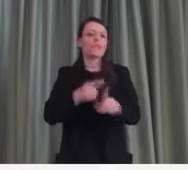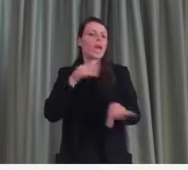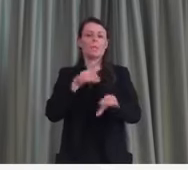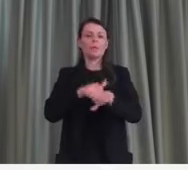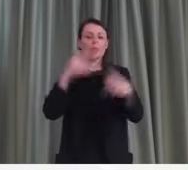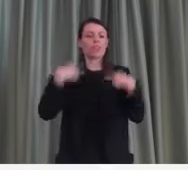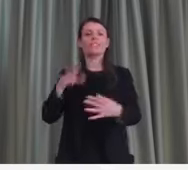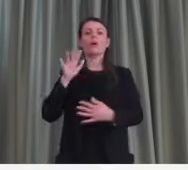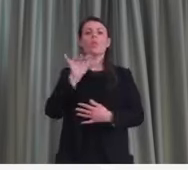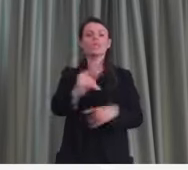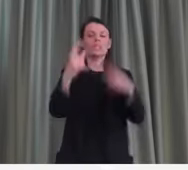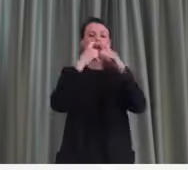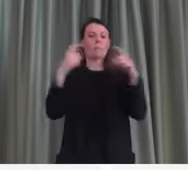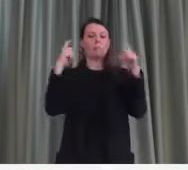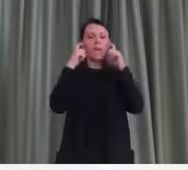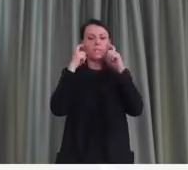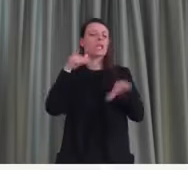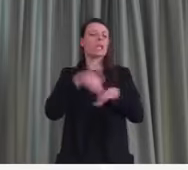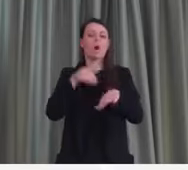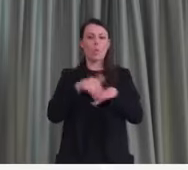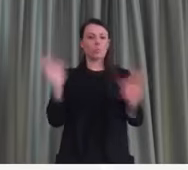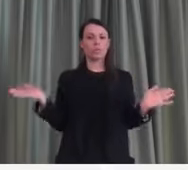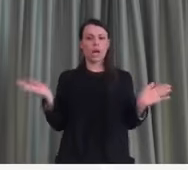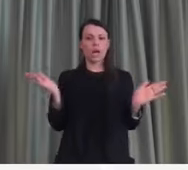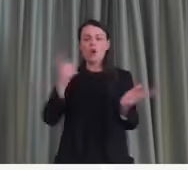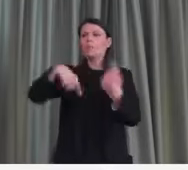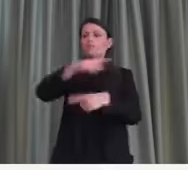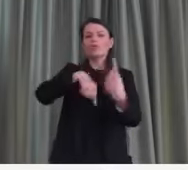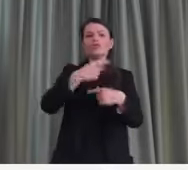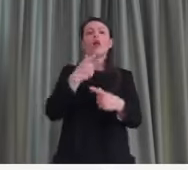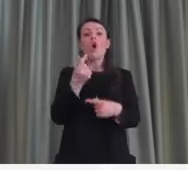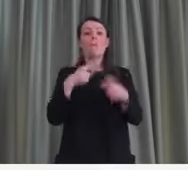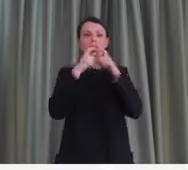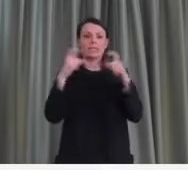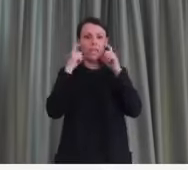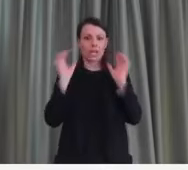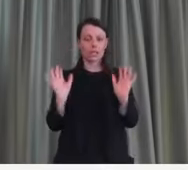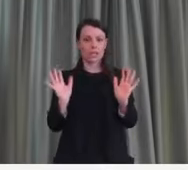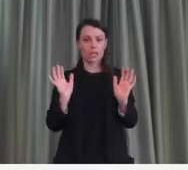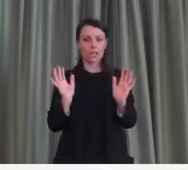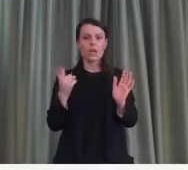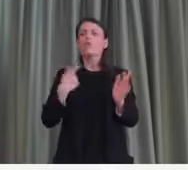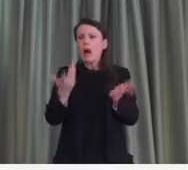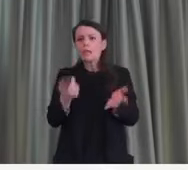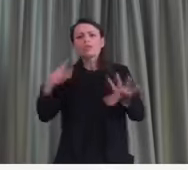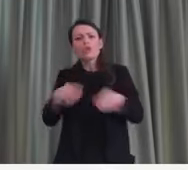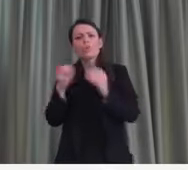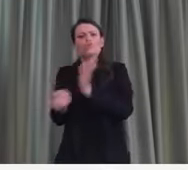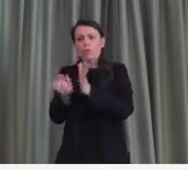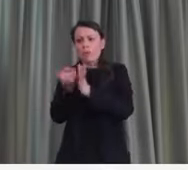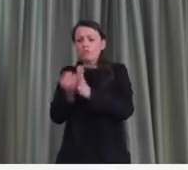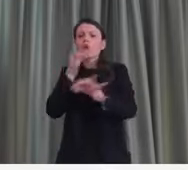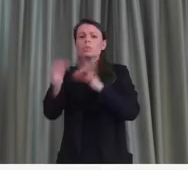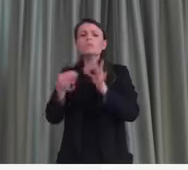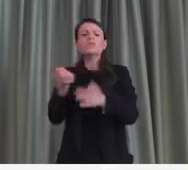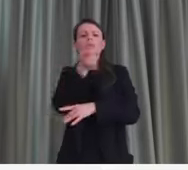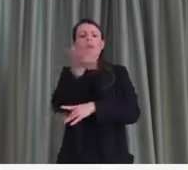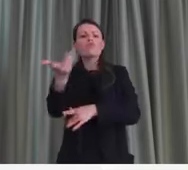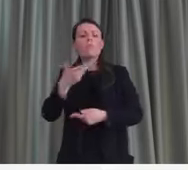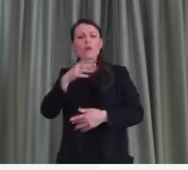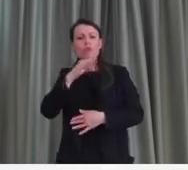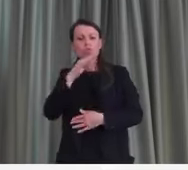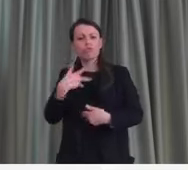adesso le stiamo producendo ne arrivano anche in quantitativi sufficienti e poi capiremo come ritornare a una vita che non sarà più